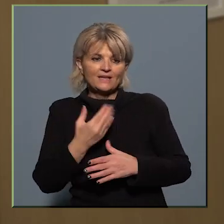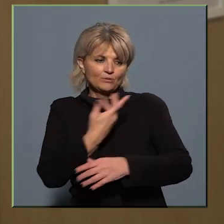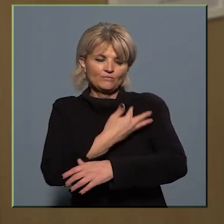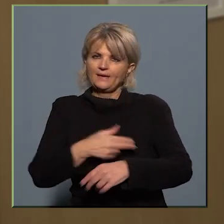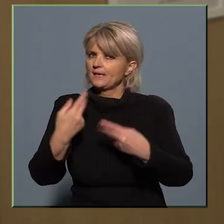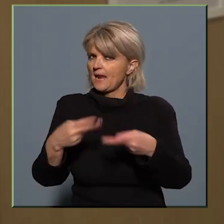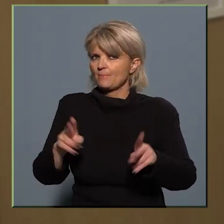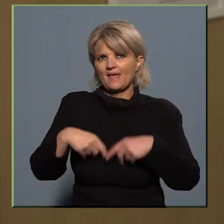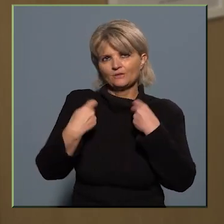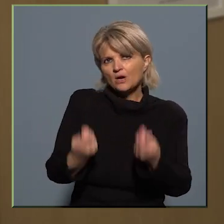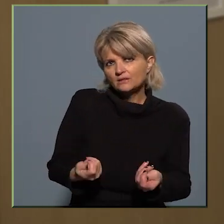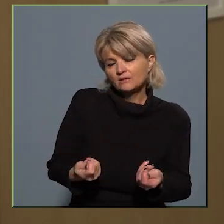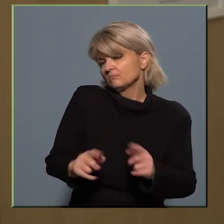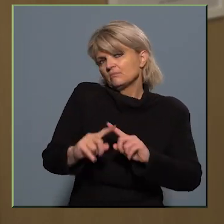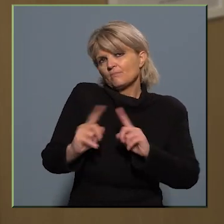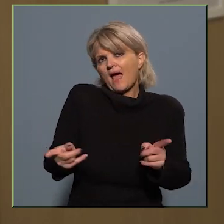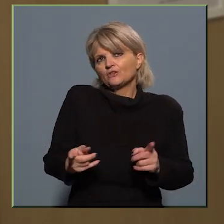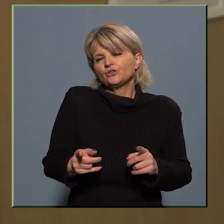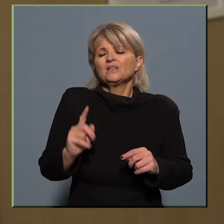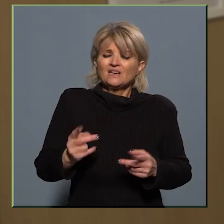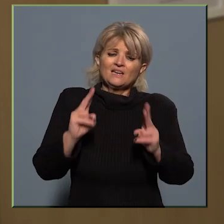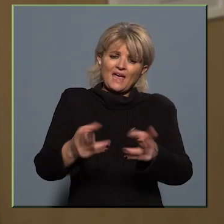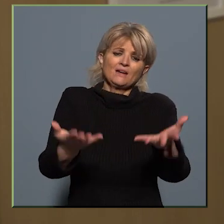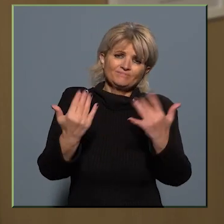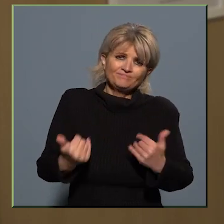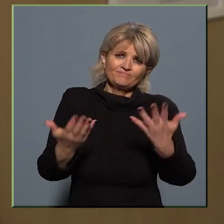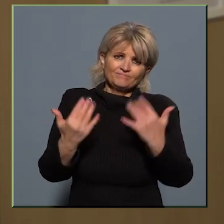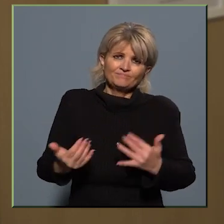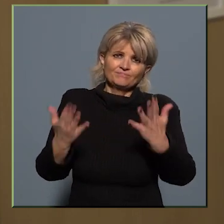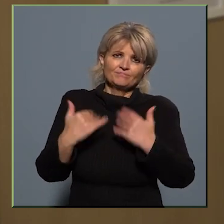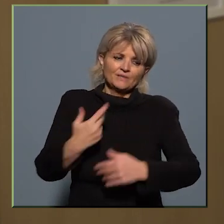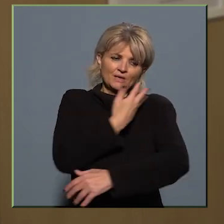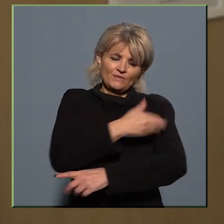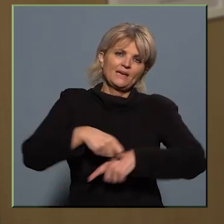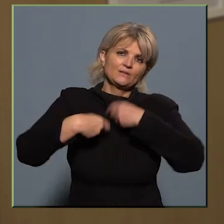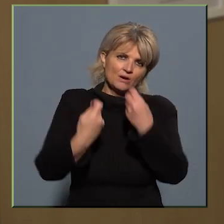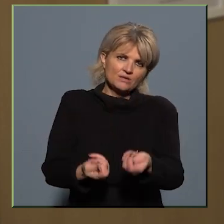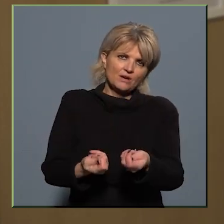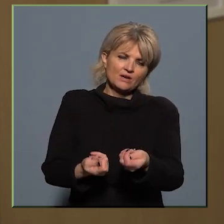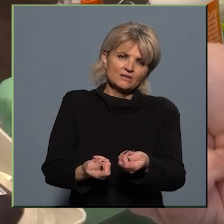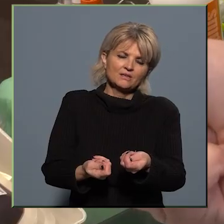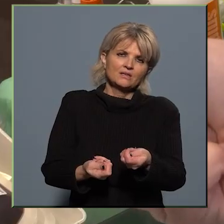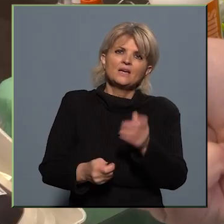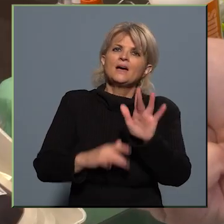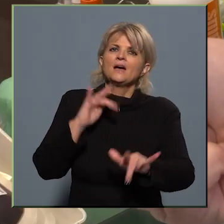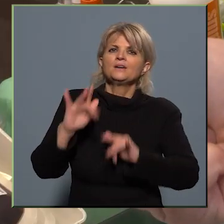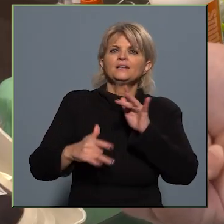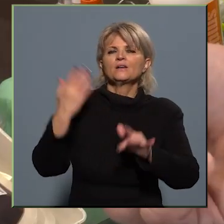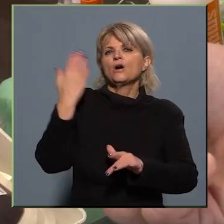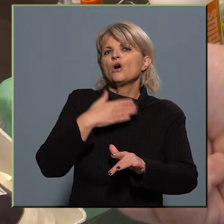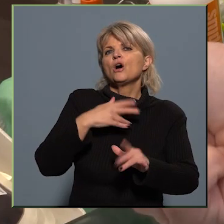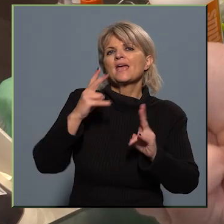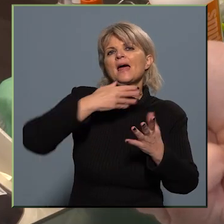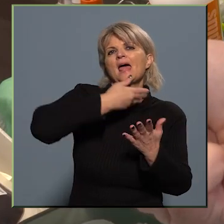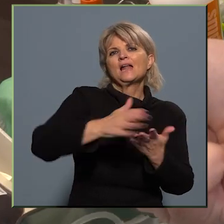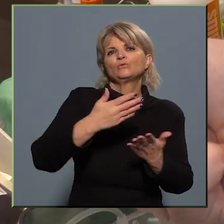felhasználni, az egy másik történet. De jöjjenek el, adjanak vért, és higgyék el, hogy ritka az, amikor valakinek a vérét el kell